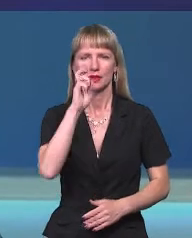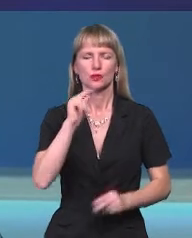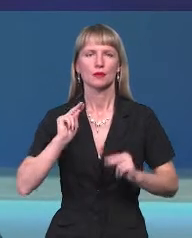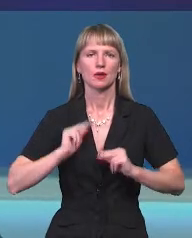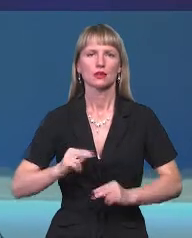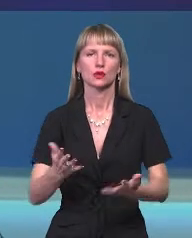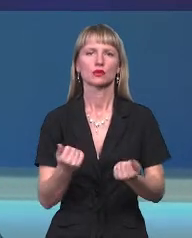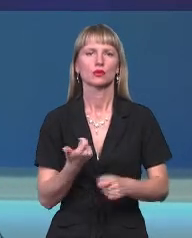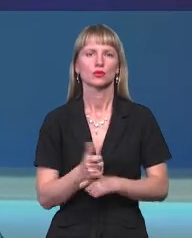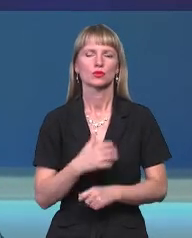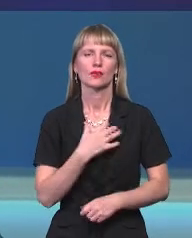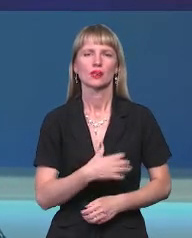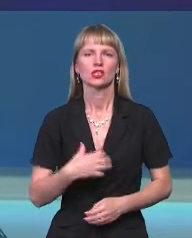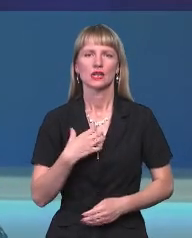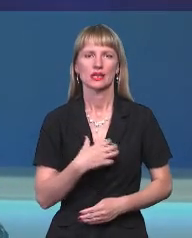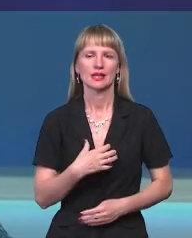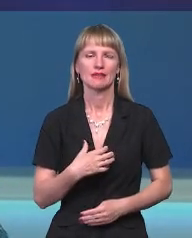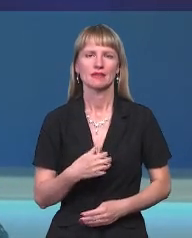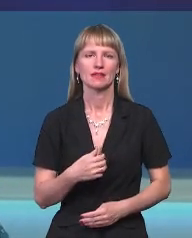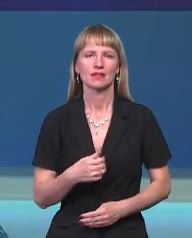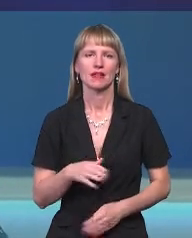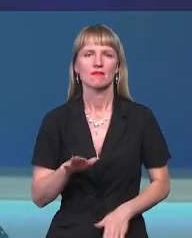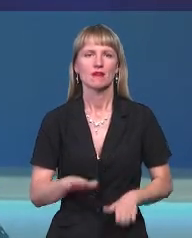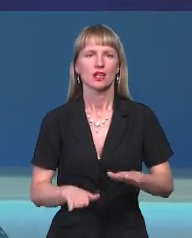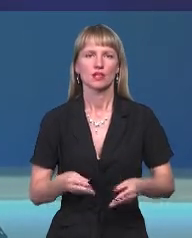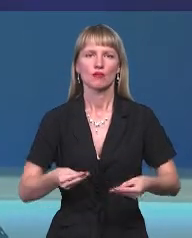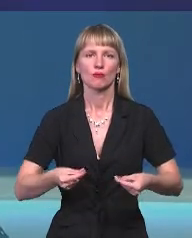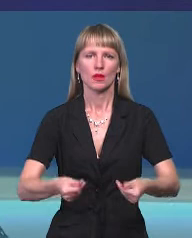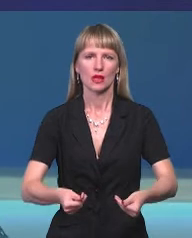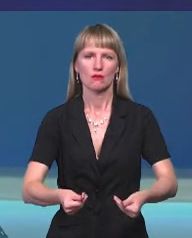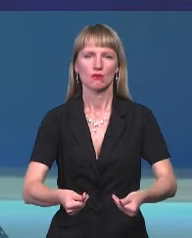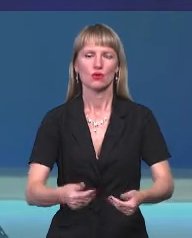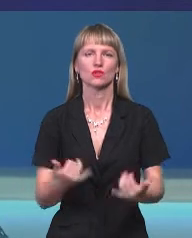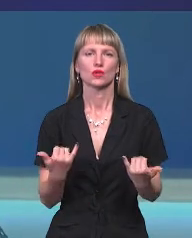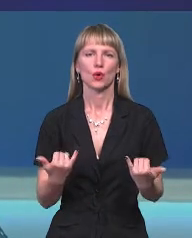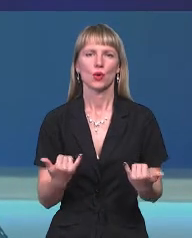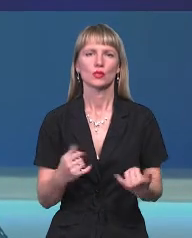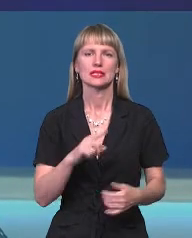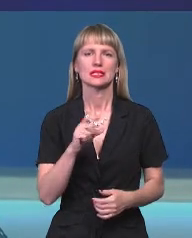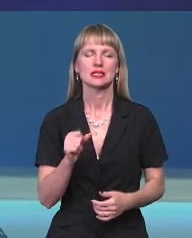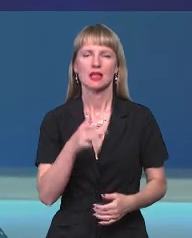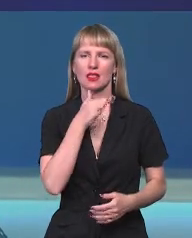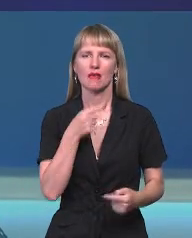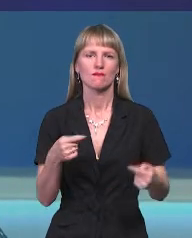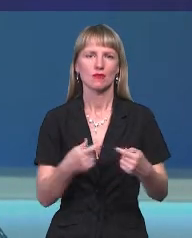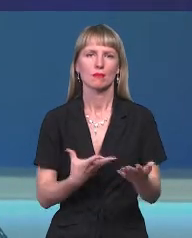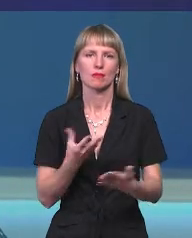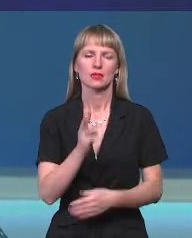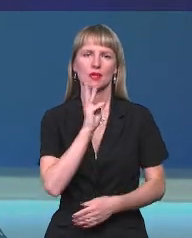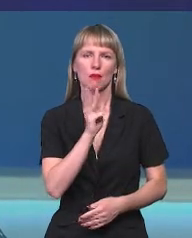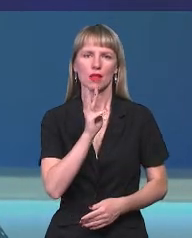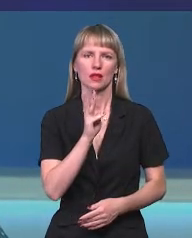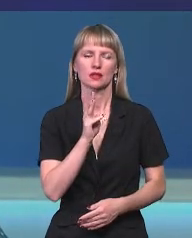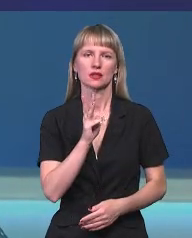Держпраця отримала дуже важливі важелі впливу, сьогодні за несвоєчасну виплату заробітної